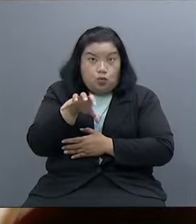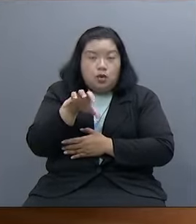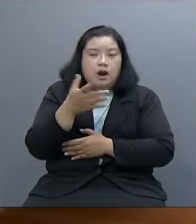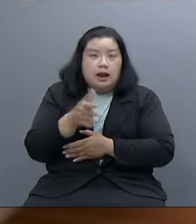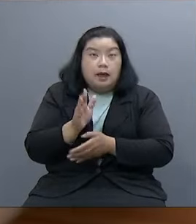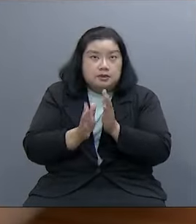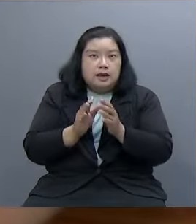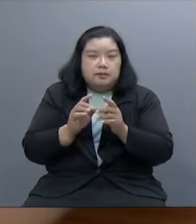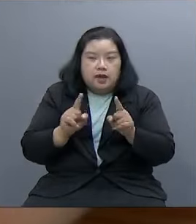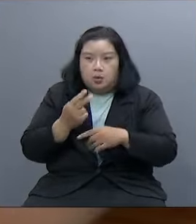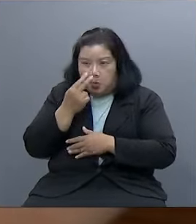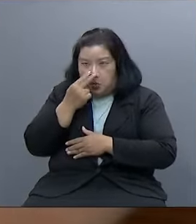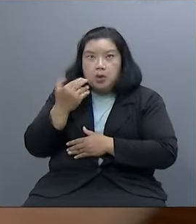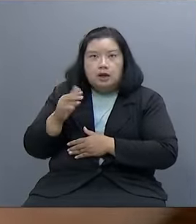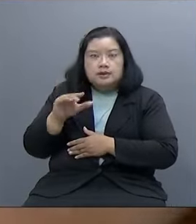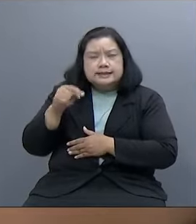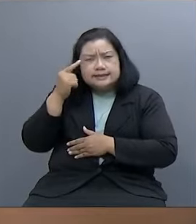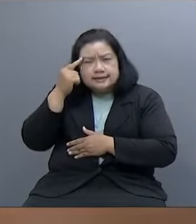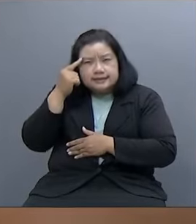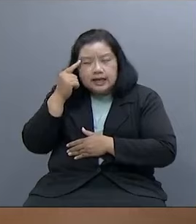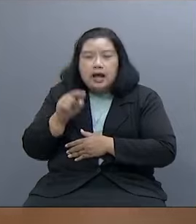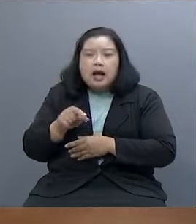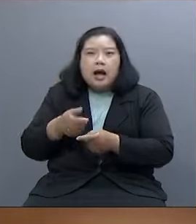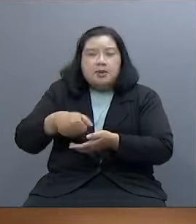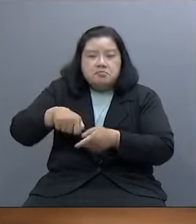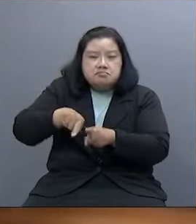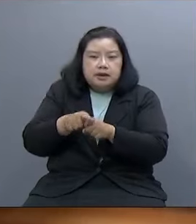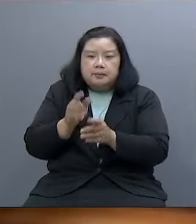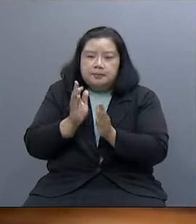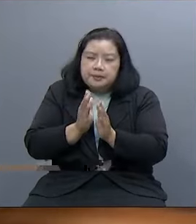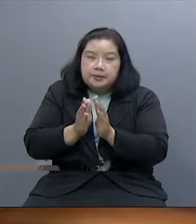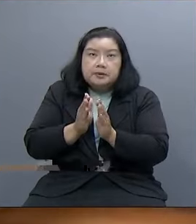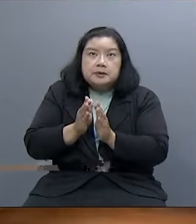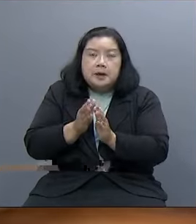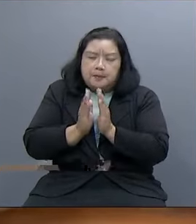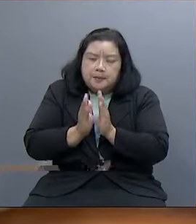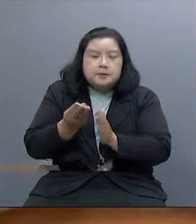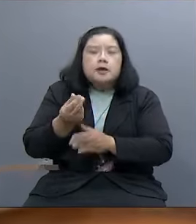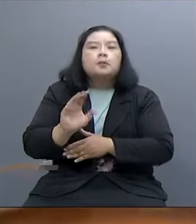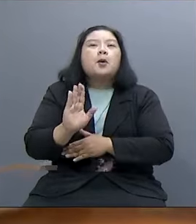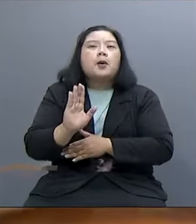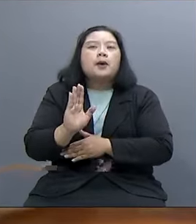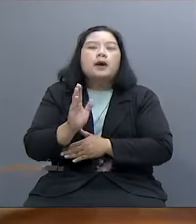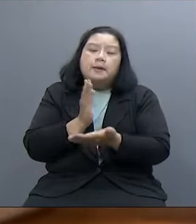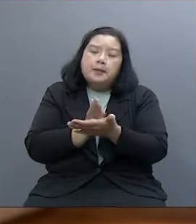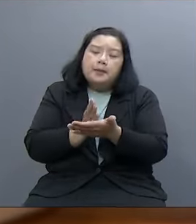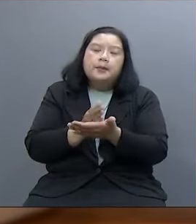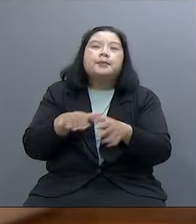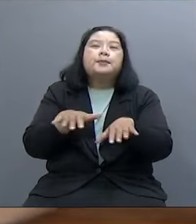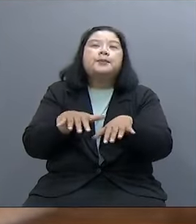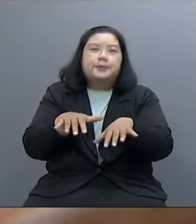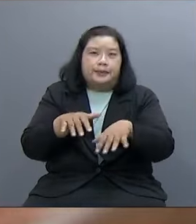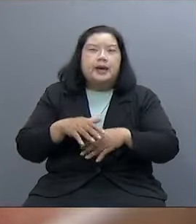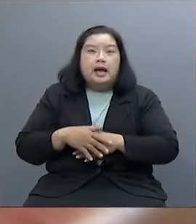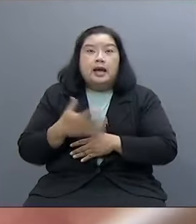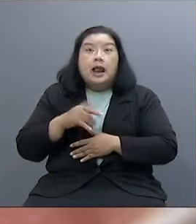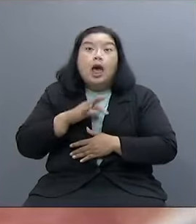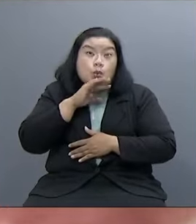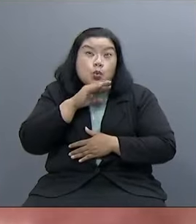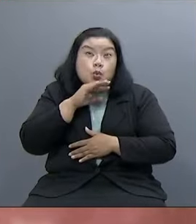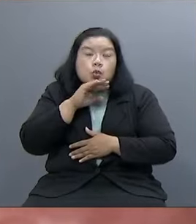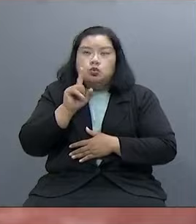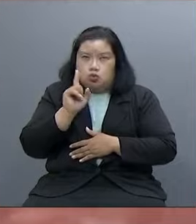หน่อยนะคะเอามาบุกๆแทนการสับและหั่นหยาบๆค่ะแล้วก็ส่วนผสมต่อมานะคะคือหมูบดค่ะส่วนหมูบดนะคะเลือกเป็นหมูบดละเอียดนะคะเ